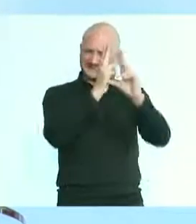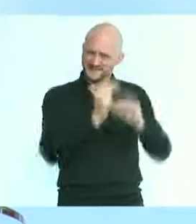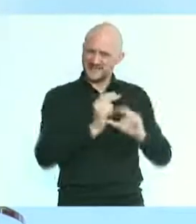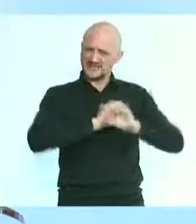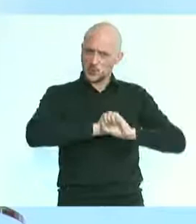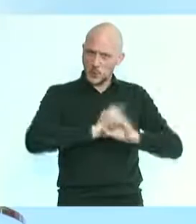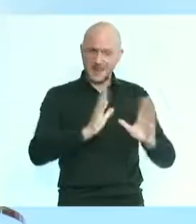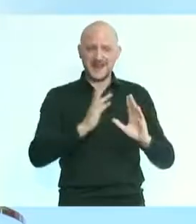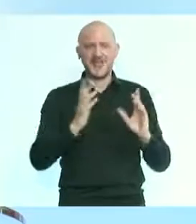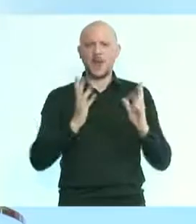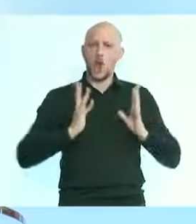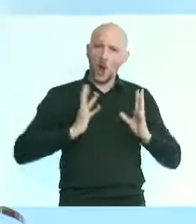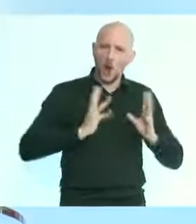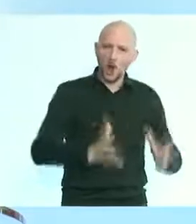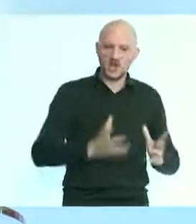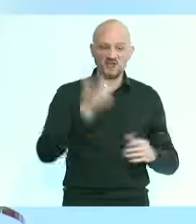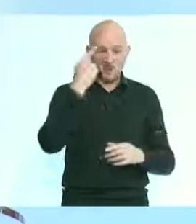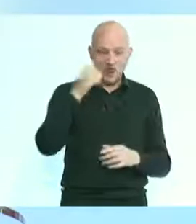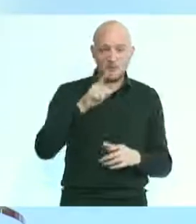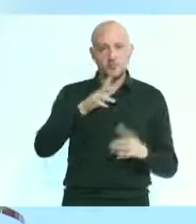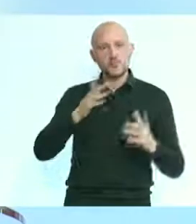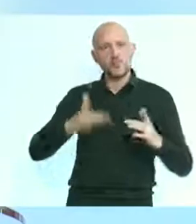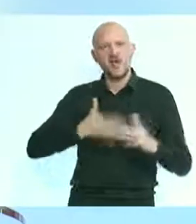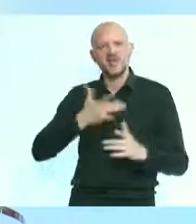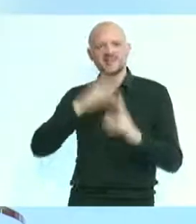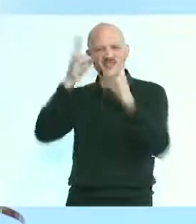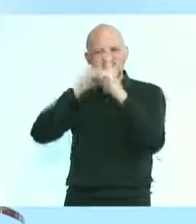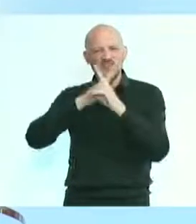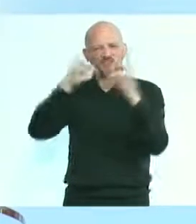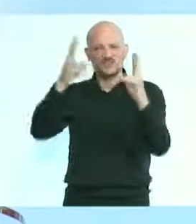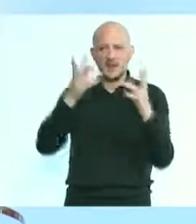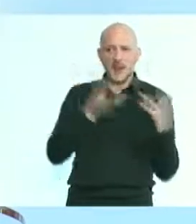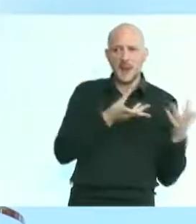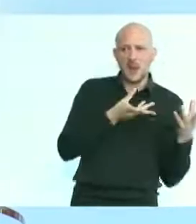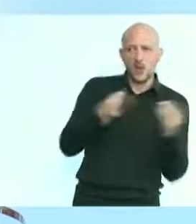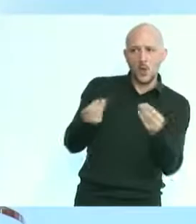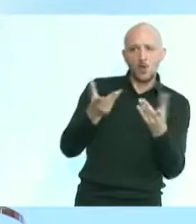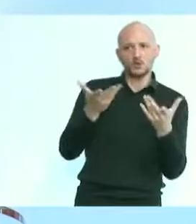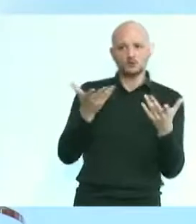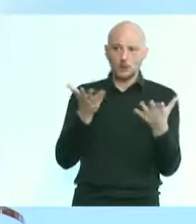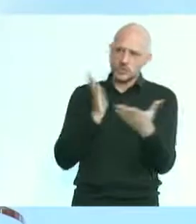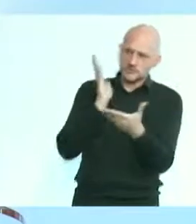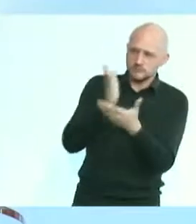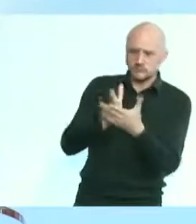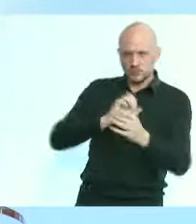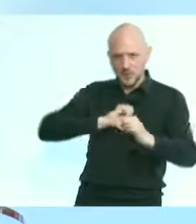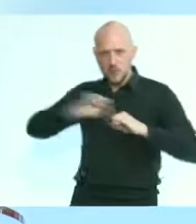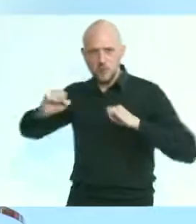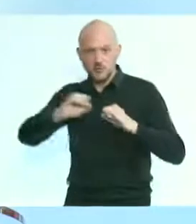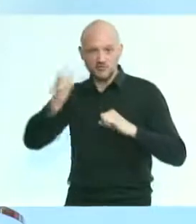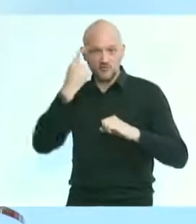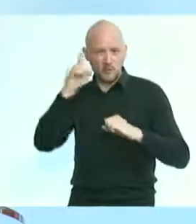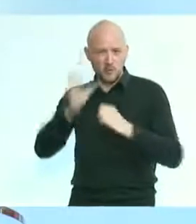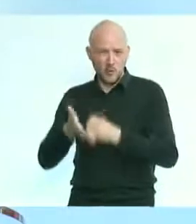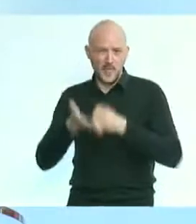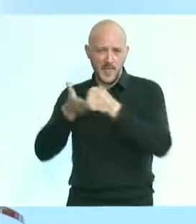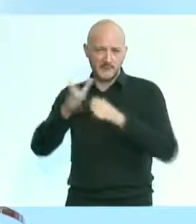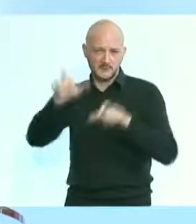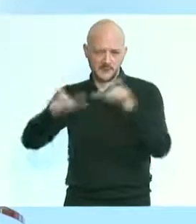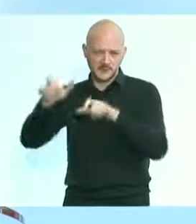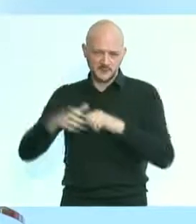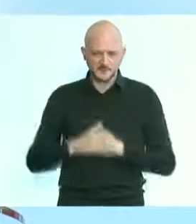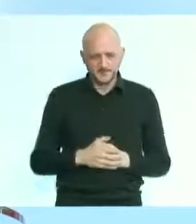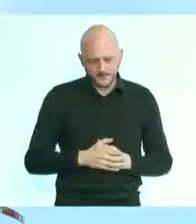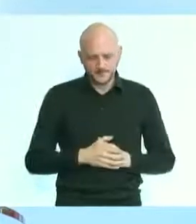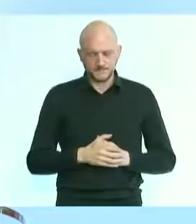l'intérêt général. C'est donner du temps aux autres, actionner sans pouvoir d'être utile. Donc, comme toute mission de service civique,